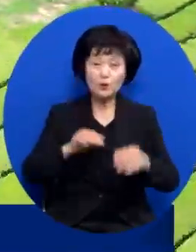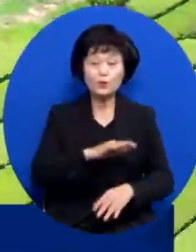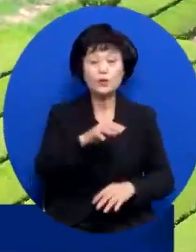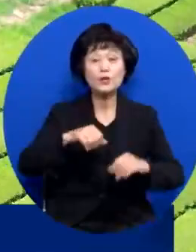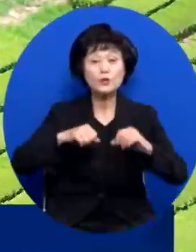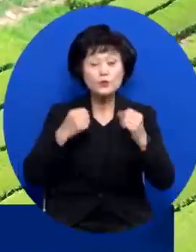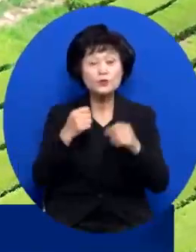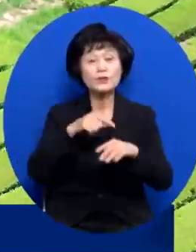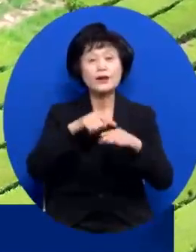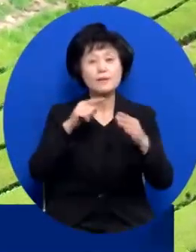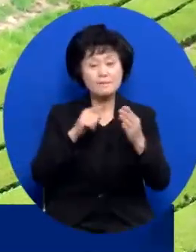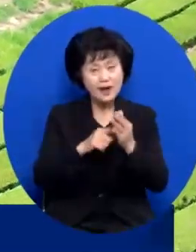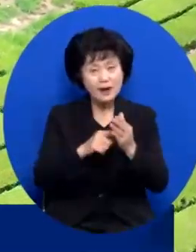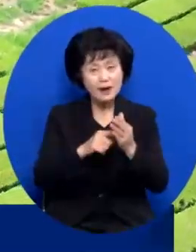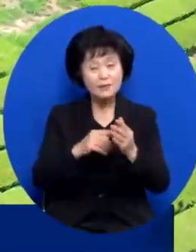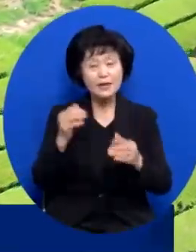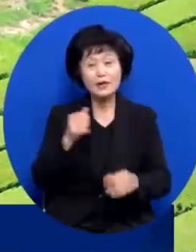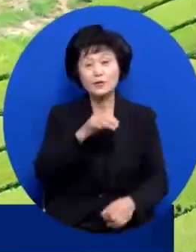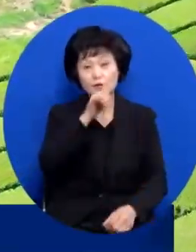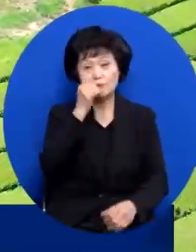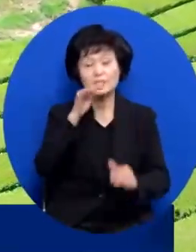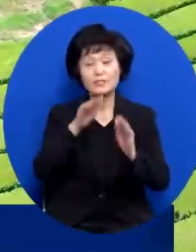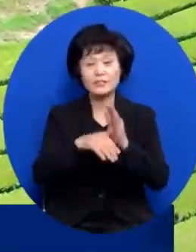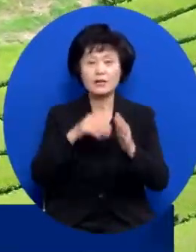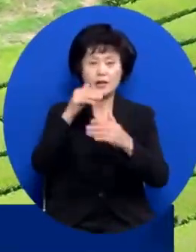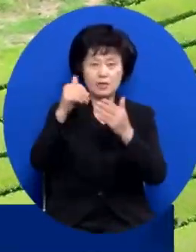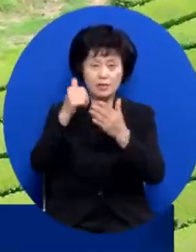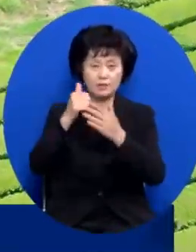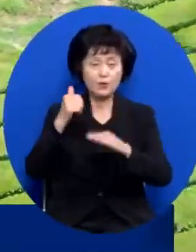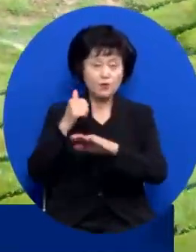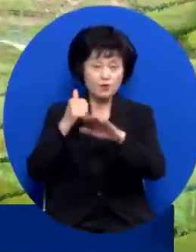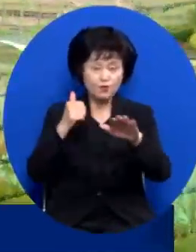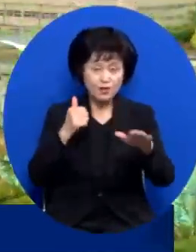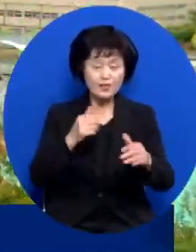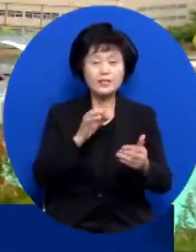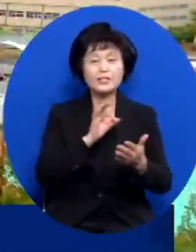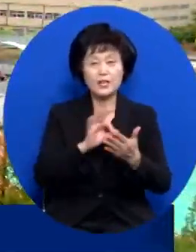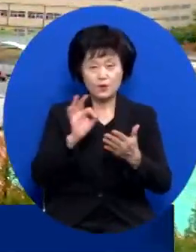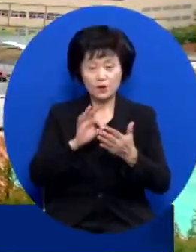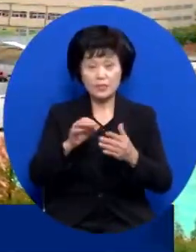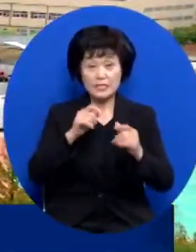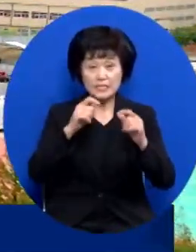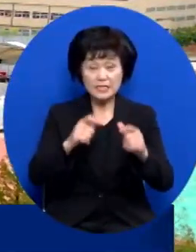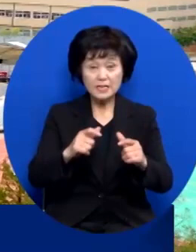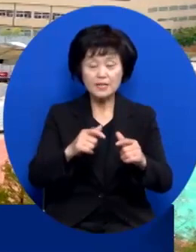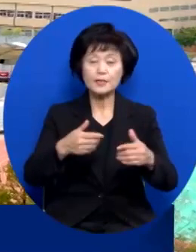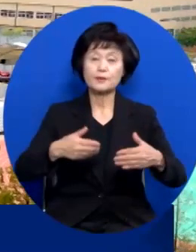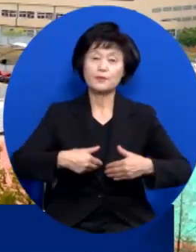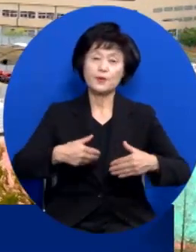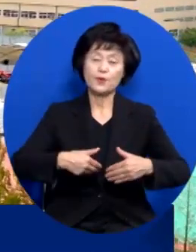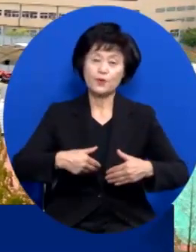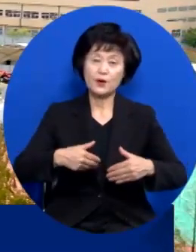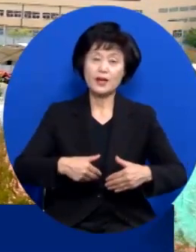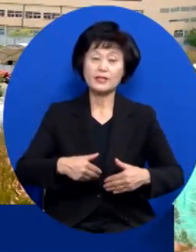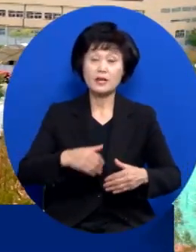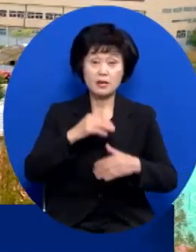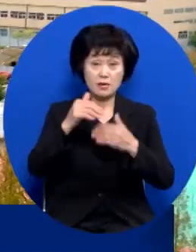마음을 준비하고 있을 때 하나님께서는 우리를 들어 쓰셔서 이 지역에 정말 필요한